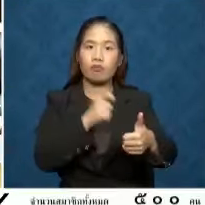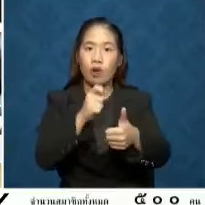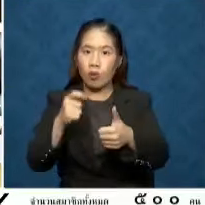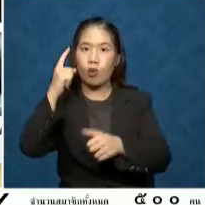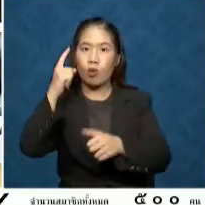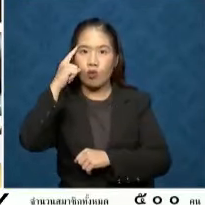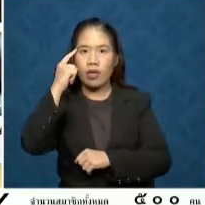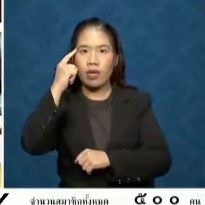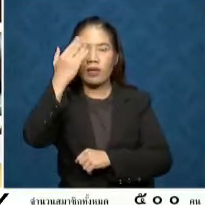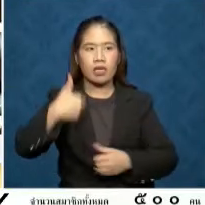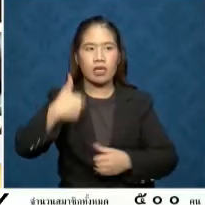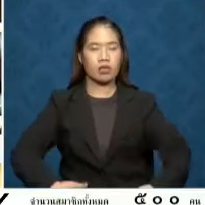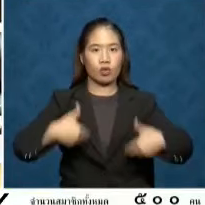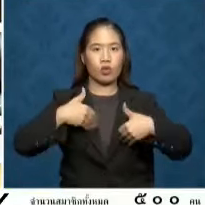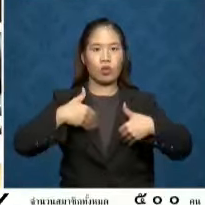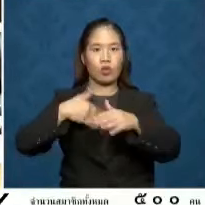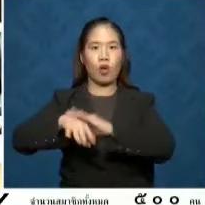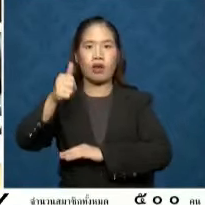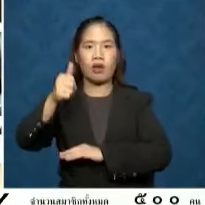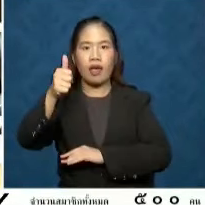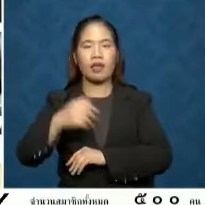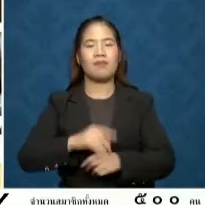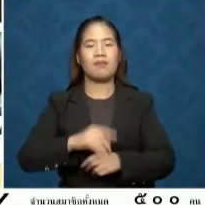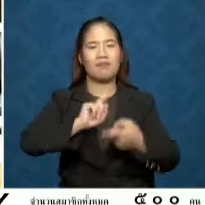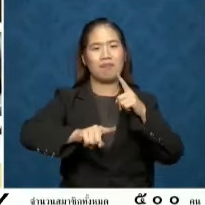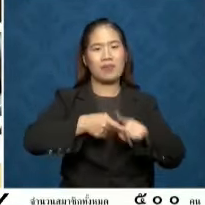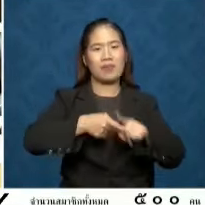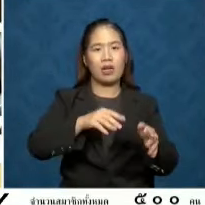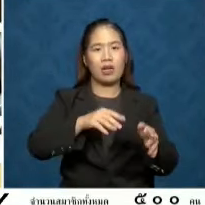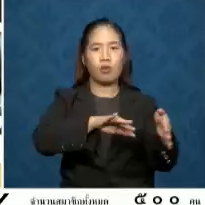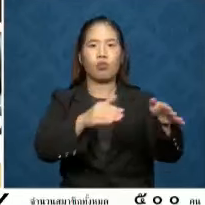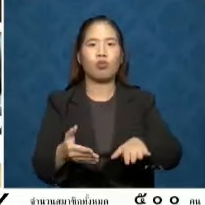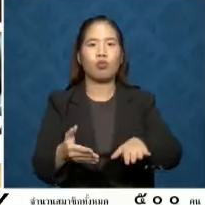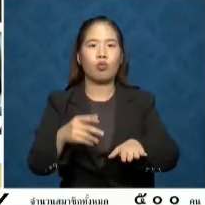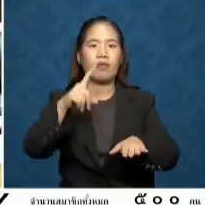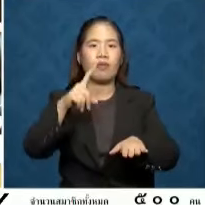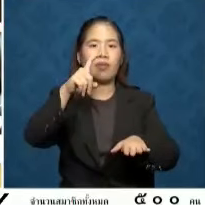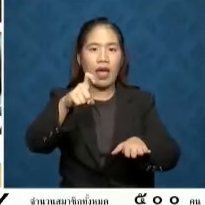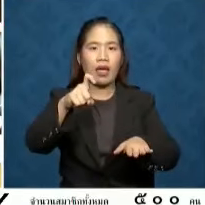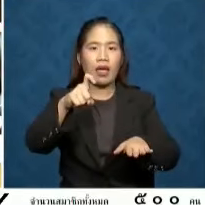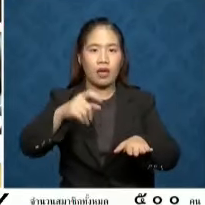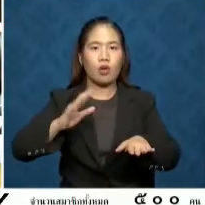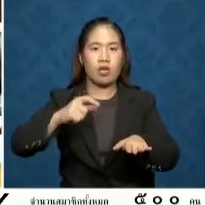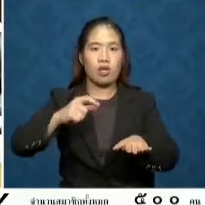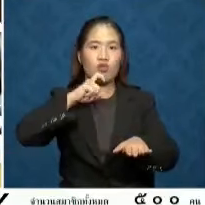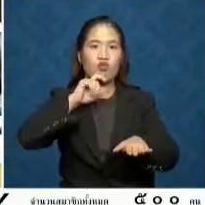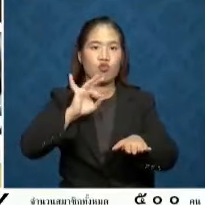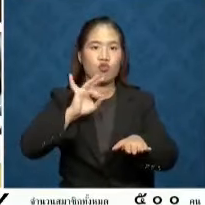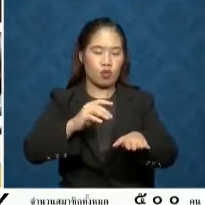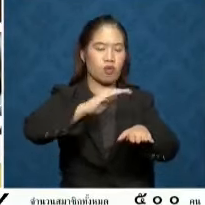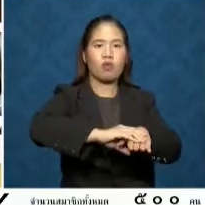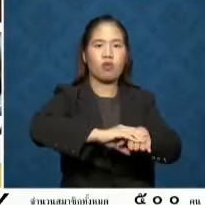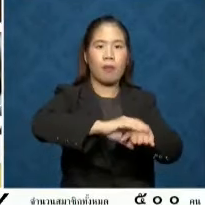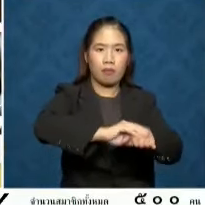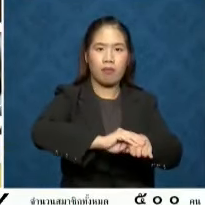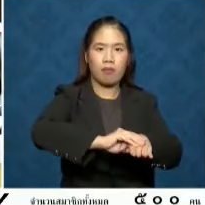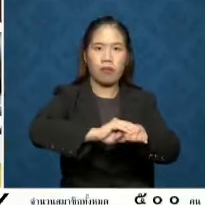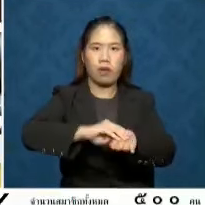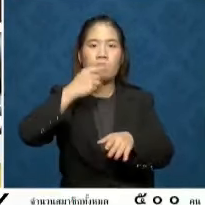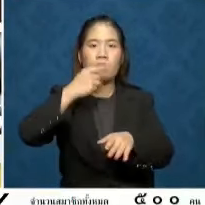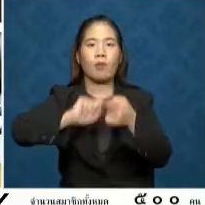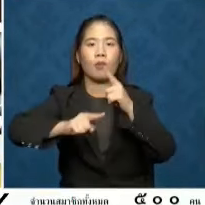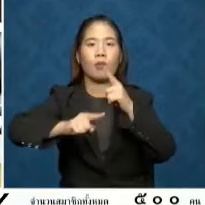ขาเอาชีวิตรอดมาได้ด้วยการเกาะศพเพื่อน 3-4 ชั่วโมงกลางทะเลรอคนมาช่วยเพราะว่าเพื่อนเขาสวมเสื้อชูชี